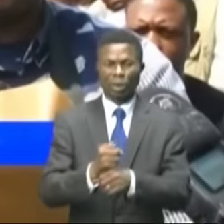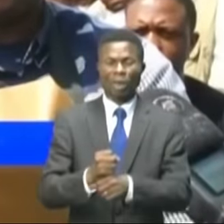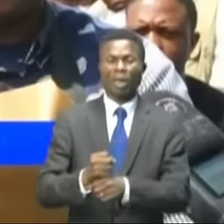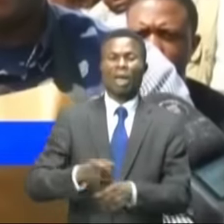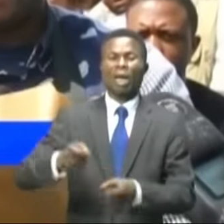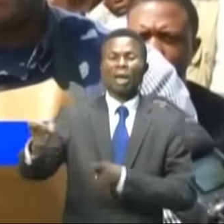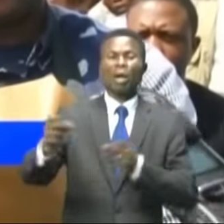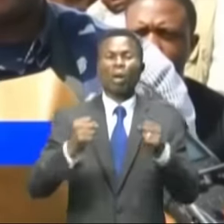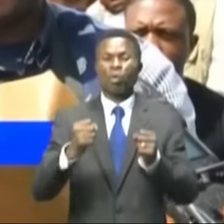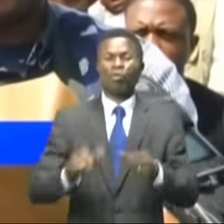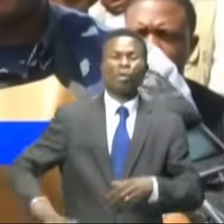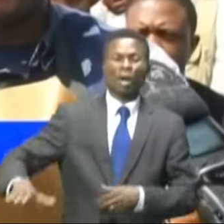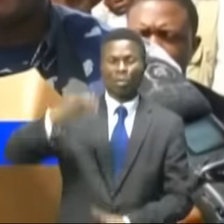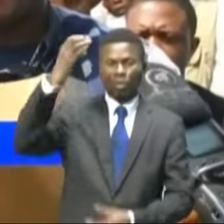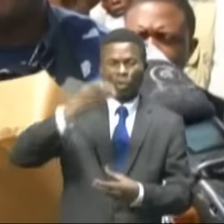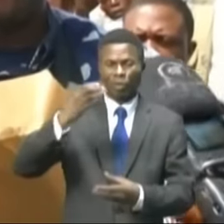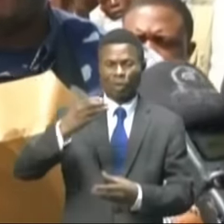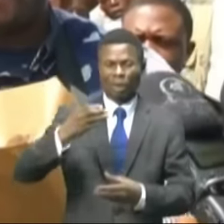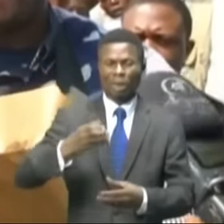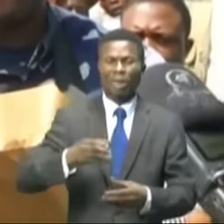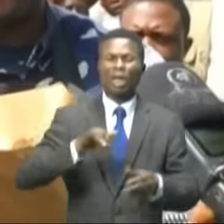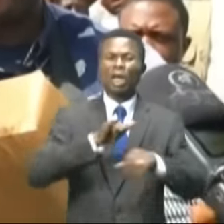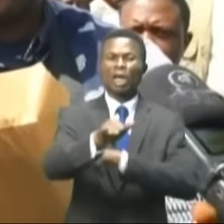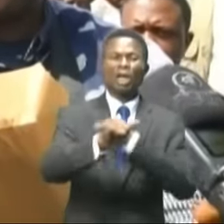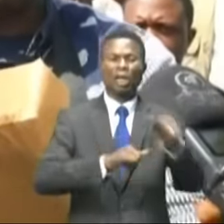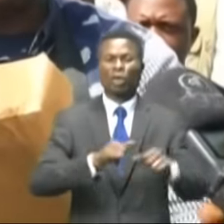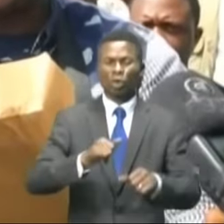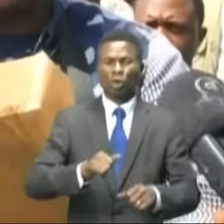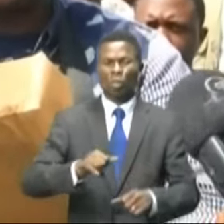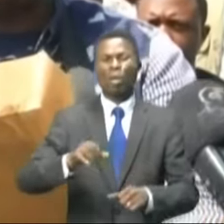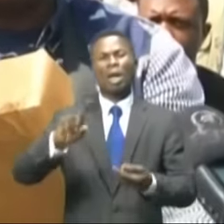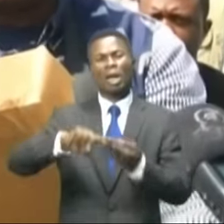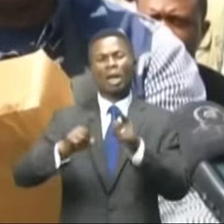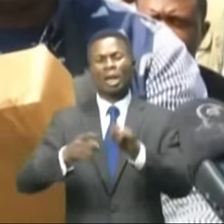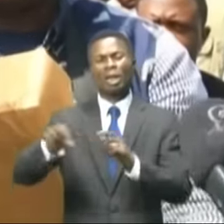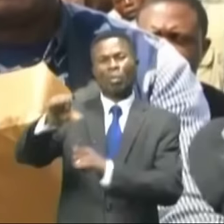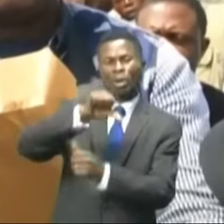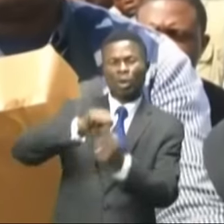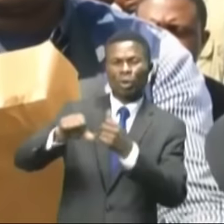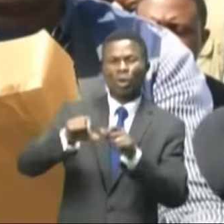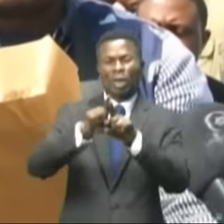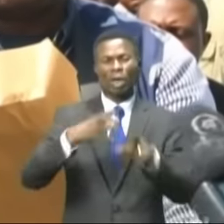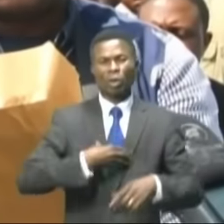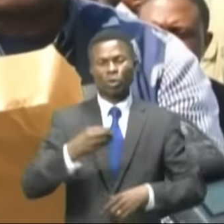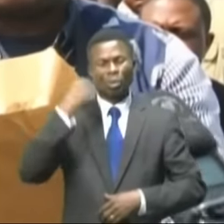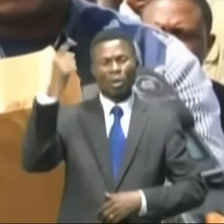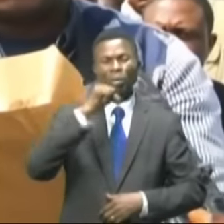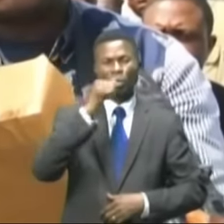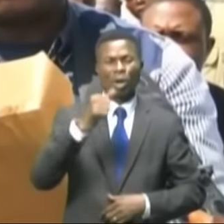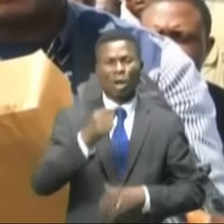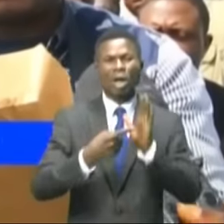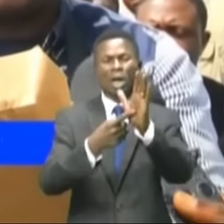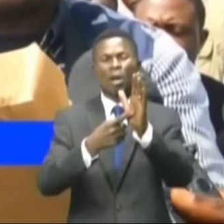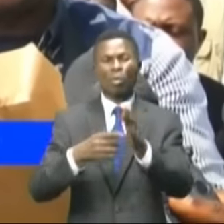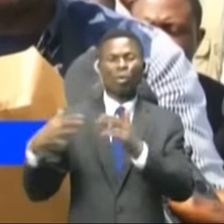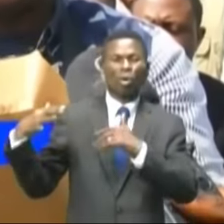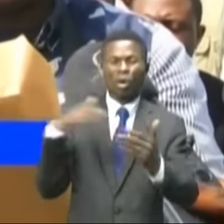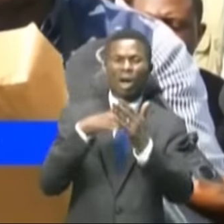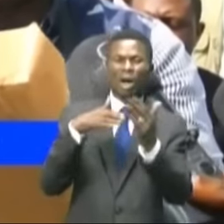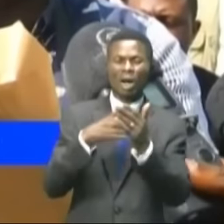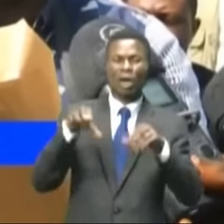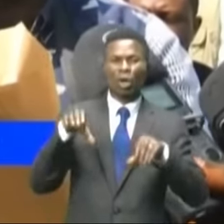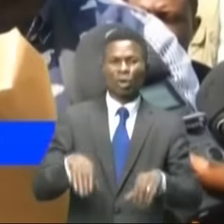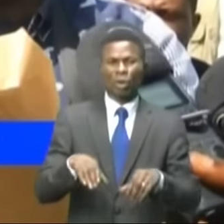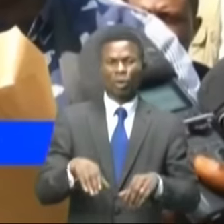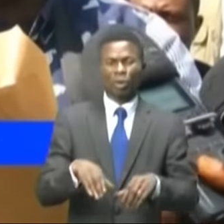de tromper ses alliés, les Blancs et certaines puissances du monde, pour justifier son agression en RDC